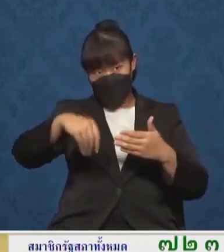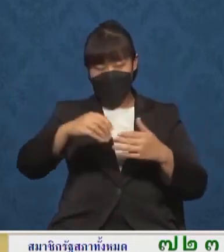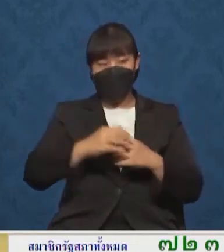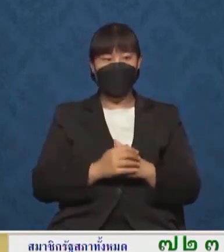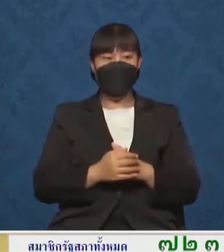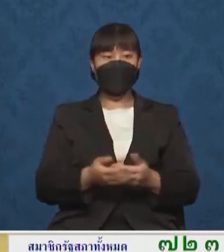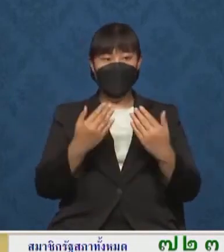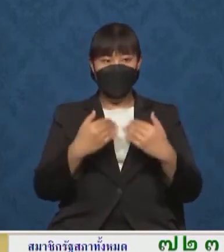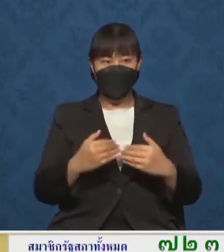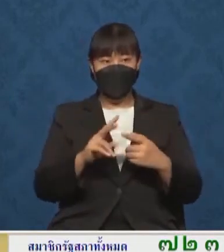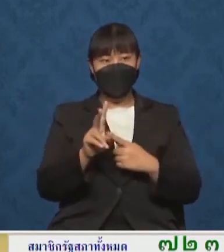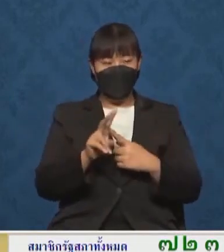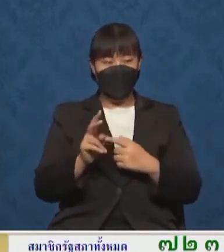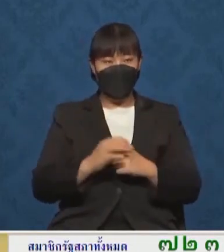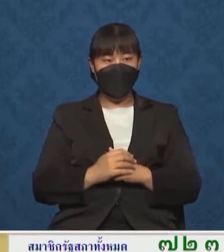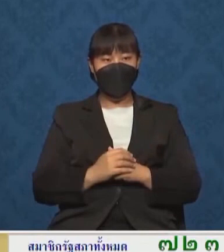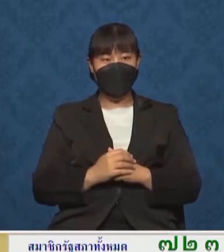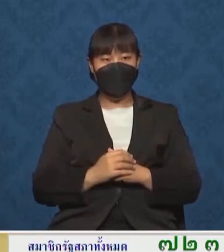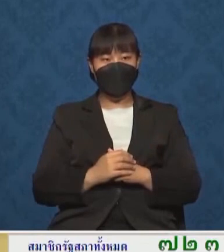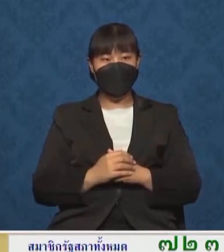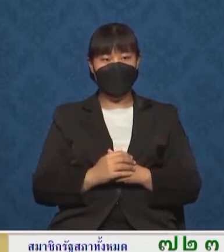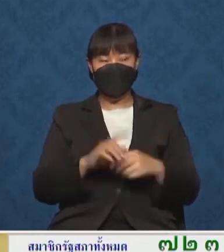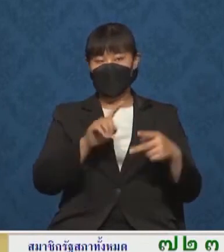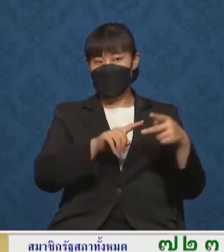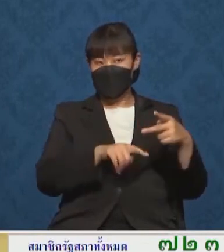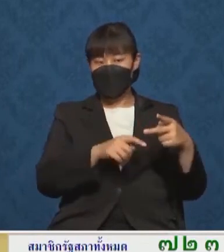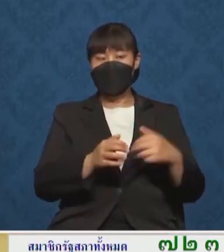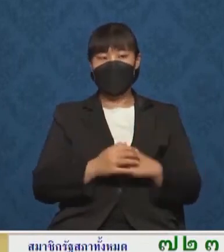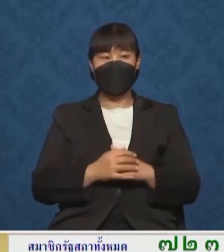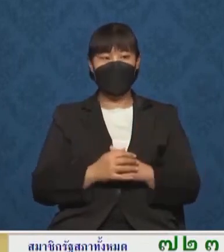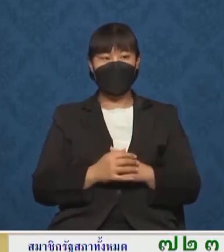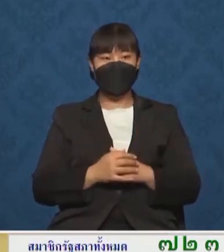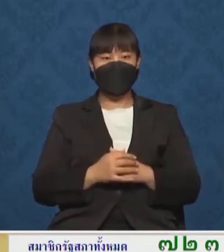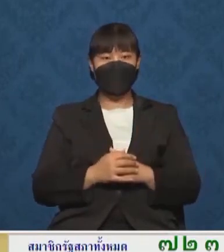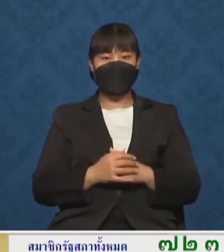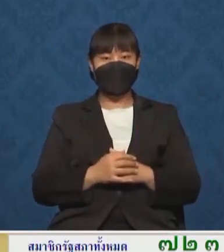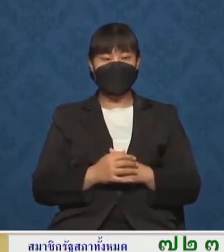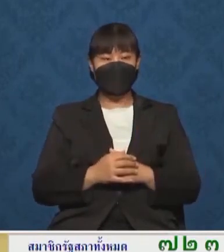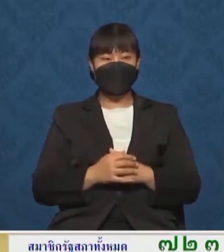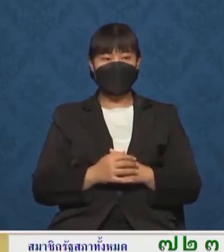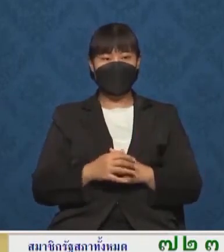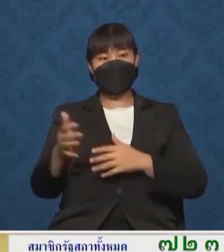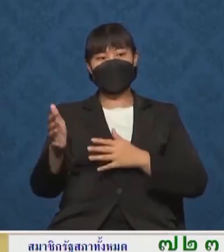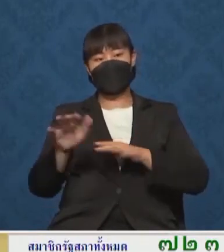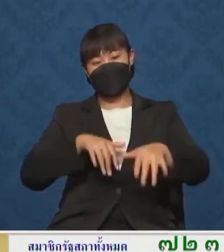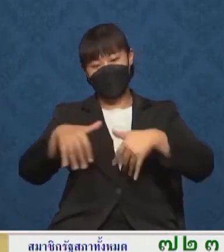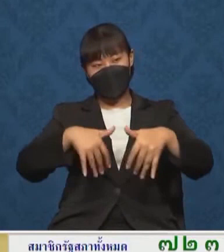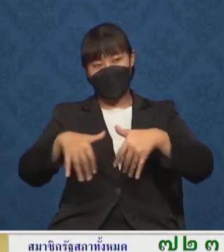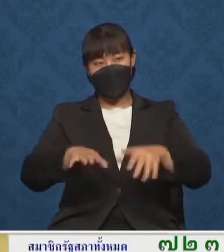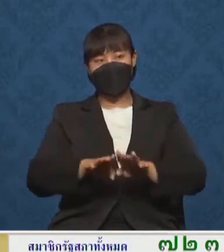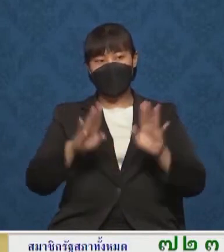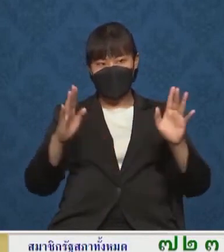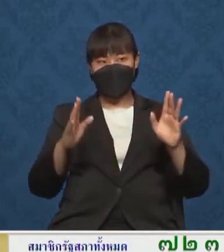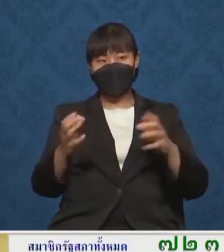ไขที่2นะครับที่ทำให้แผนยุทธศาสตร์ชาติของประเทศเหล่านี้ได้ถูกพูดถึงก็คือมีการเน้นการมีส่วนร่วมของประชาชนนะครับอย่างเอสโตเ